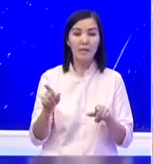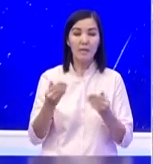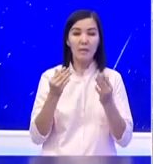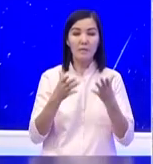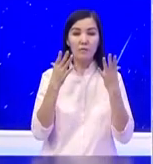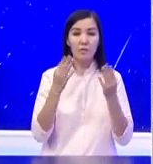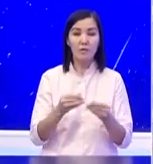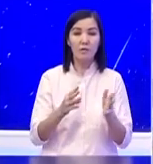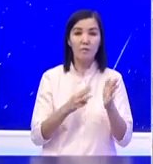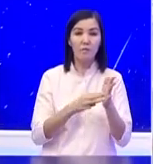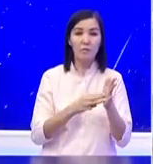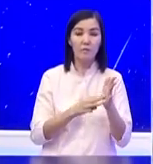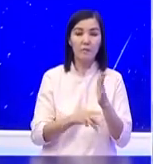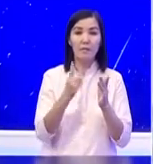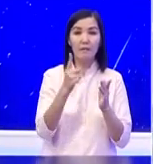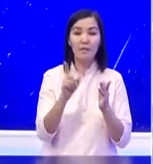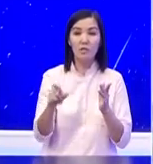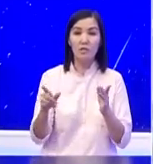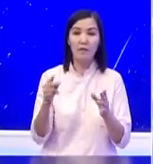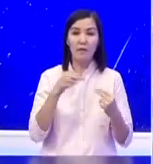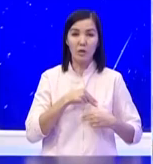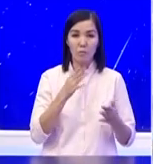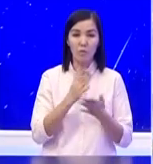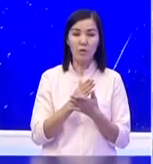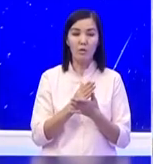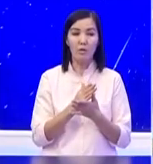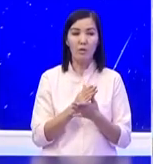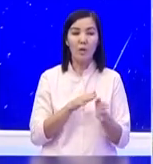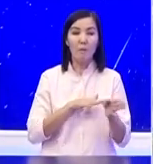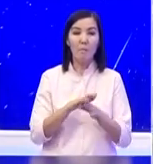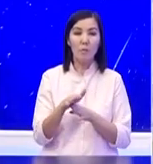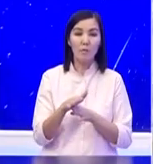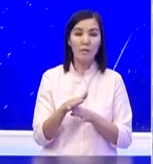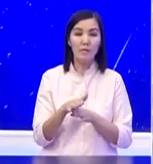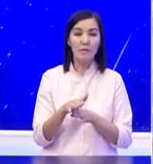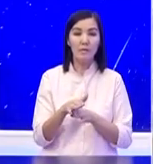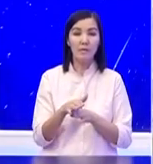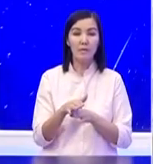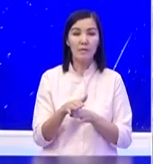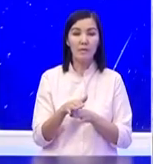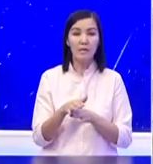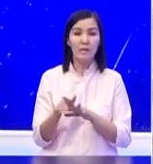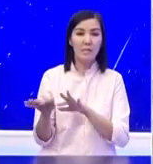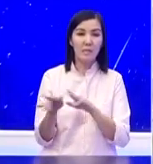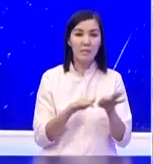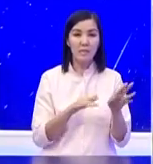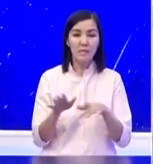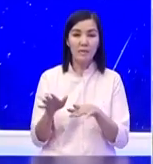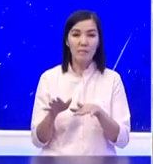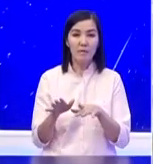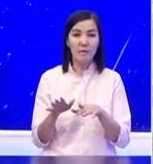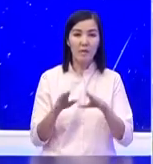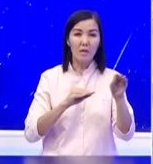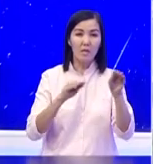их 81 человек на заводе находится. Полностью все операционные системы, настройка